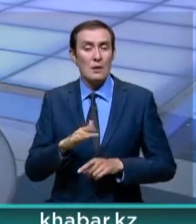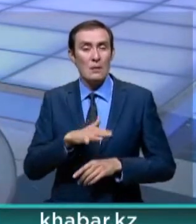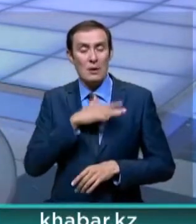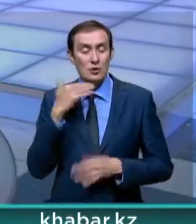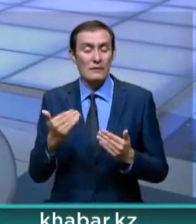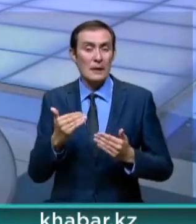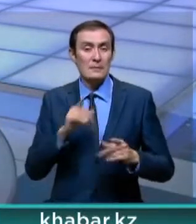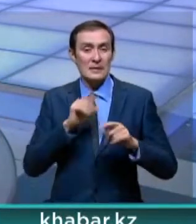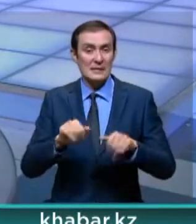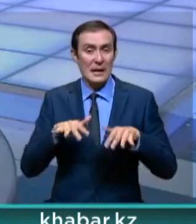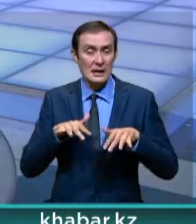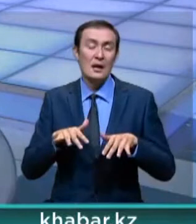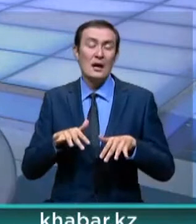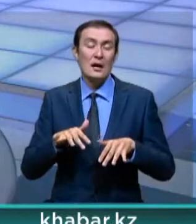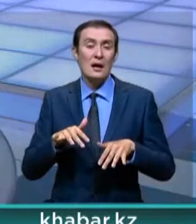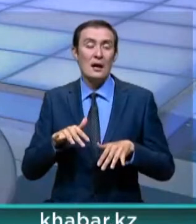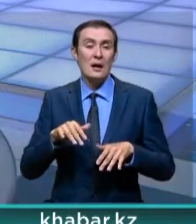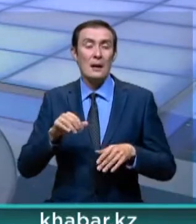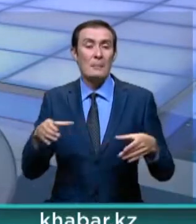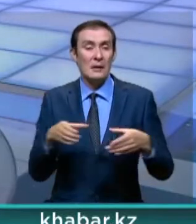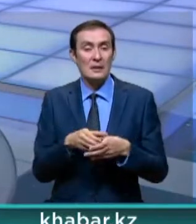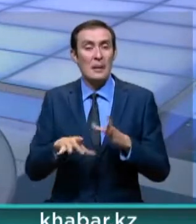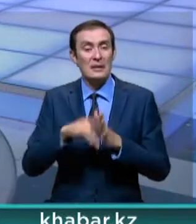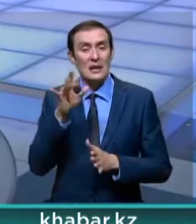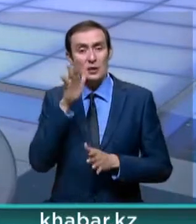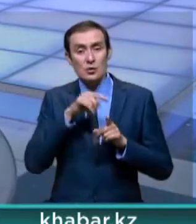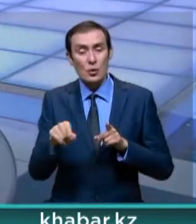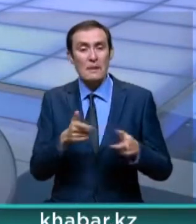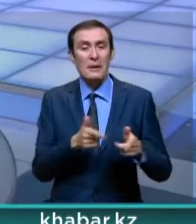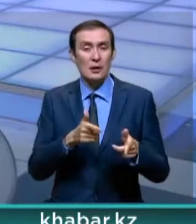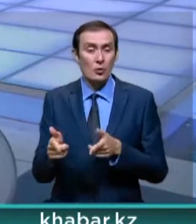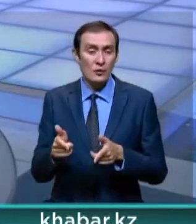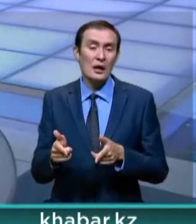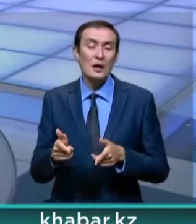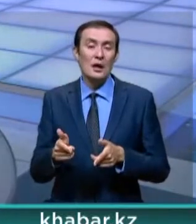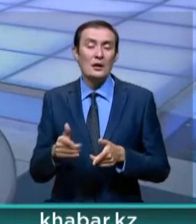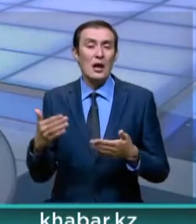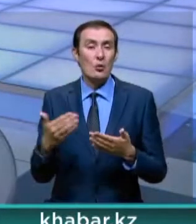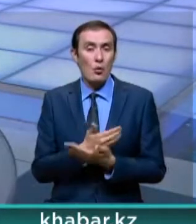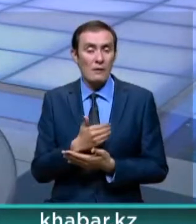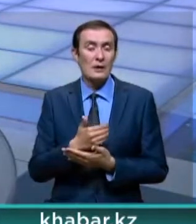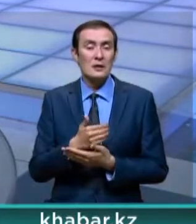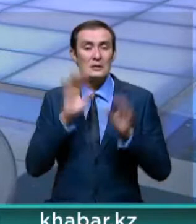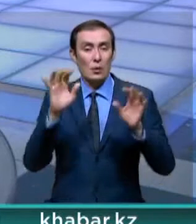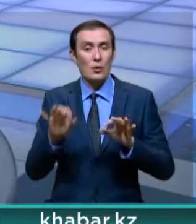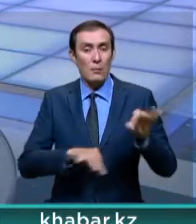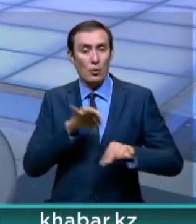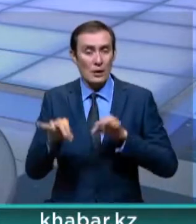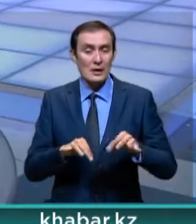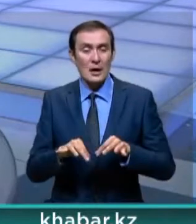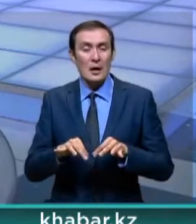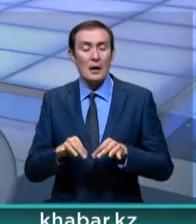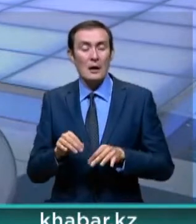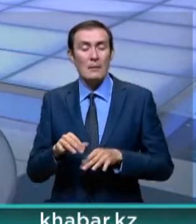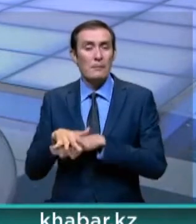первом пленарном заседании Мажилиса второй сессии палата определила сроки подготовки заключений на новые законопроекты,